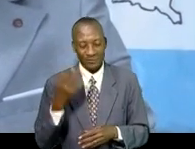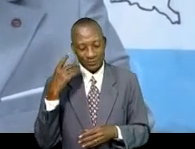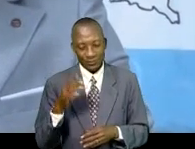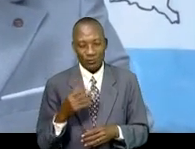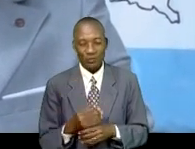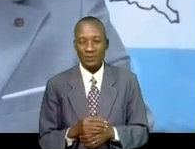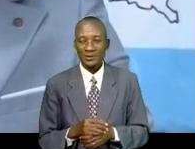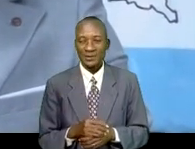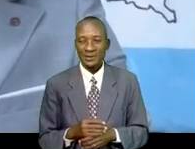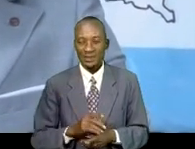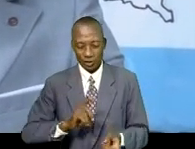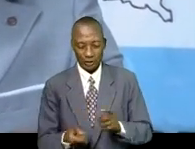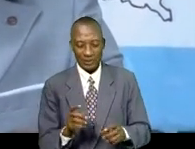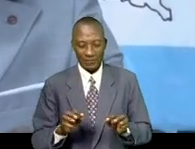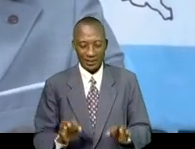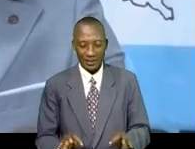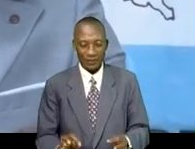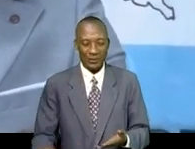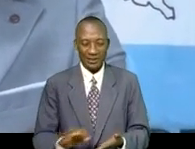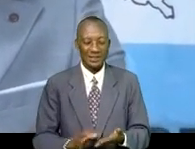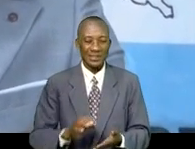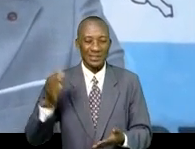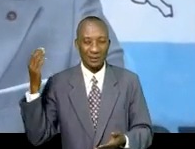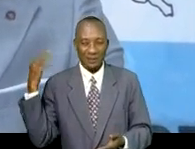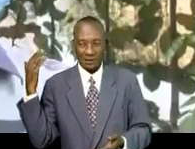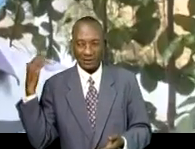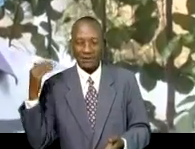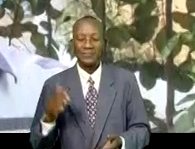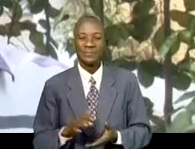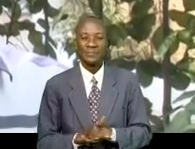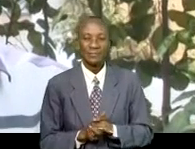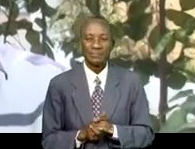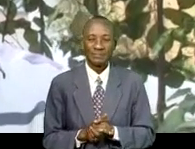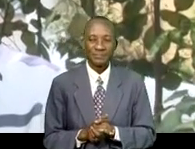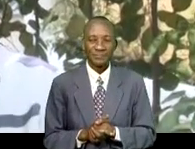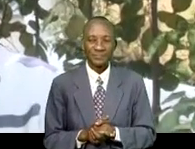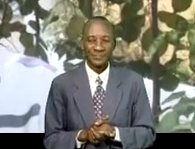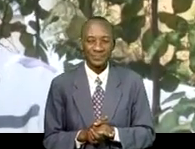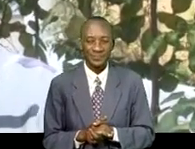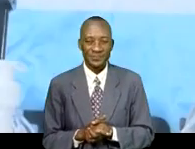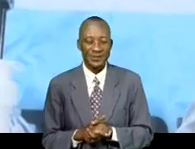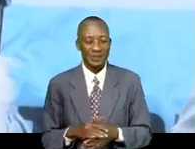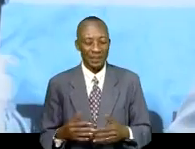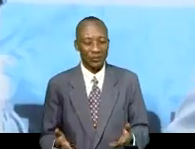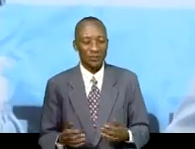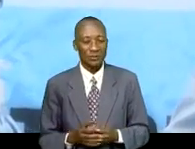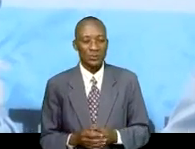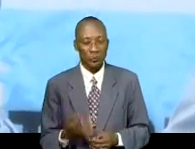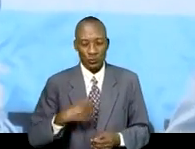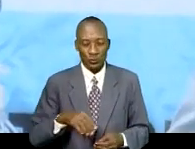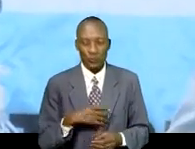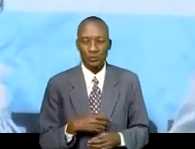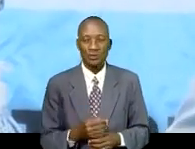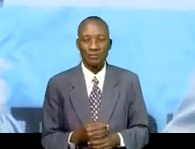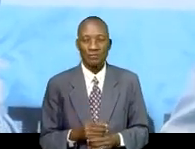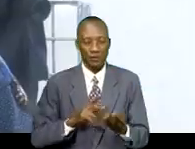entre les parties engagées. Du point de vue juridique, c'est une garantie. Si ce que nous avons eu comme document, projet